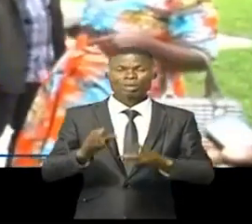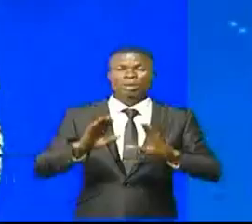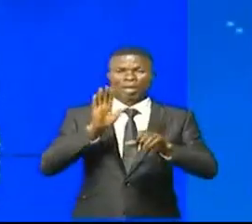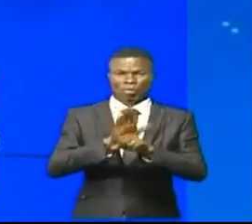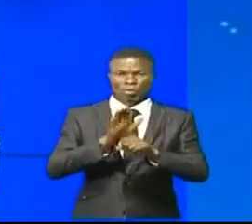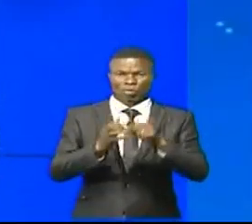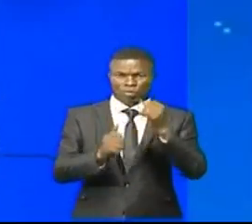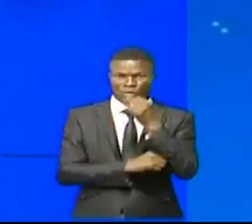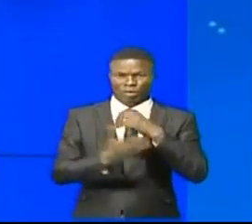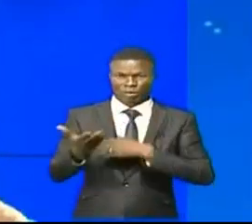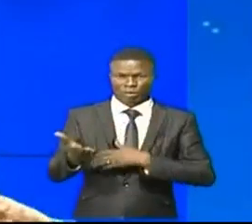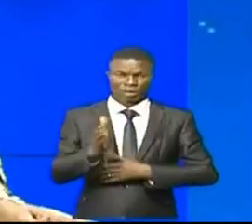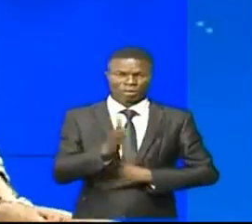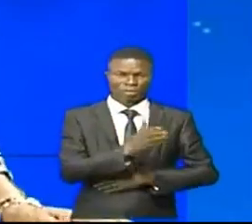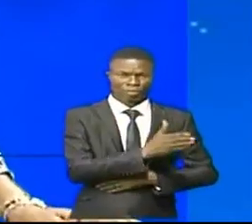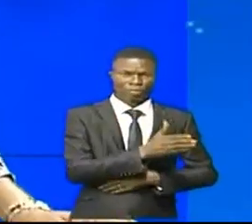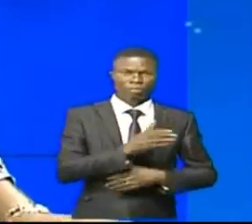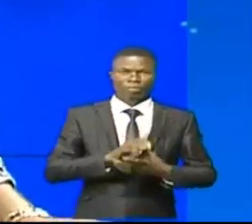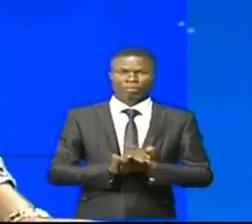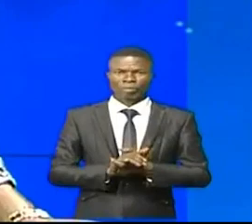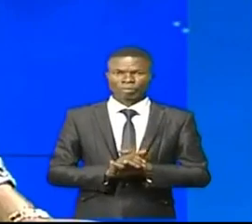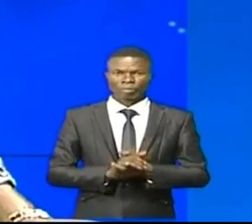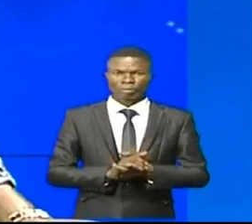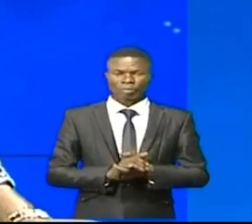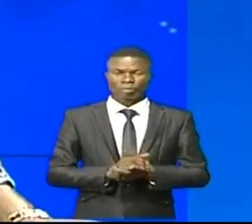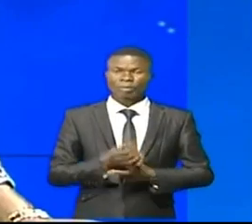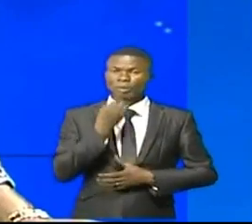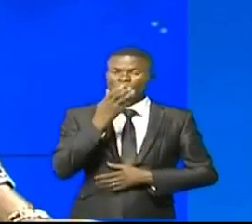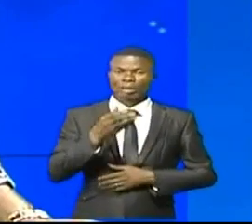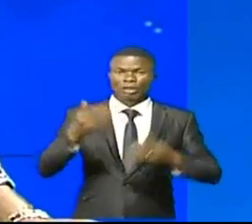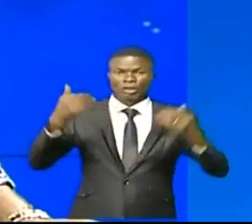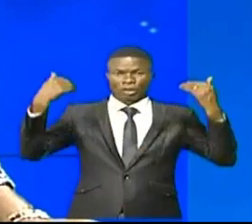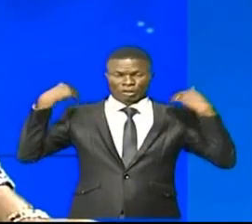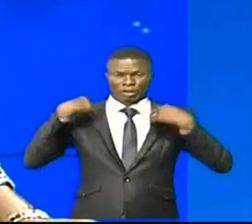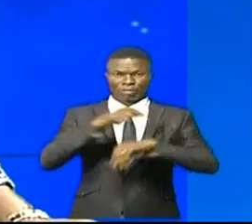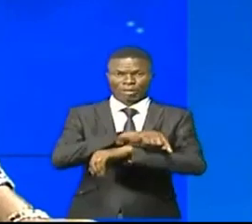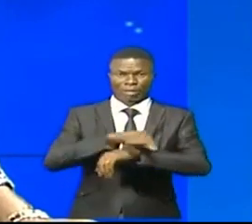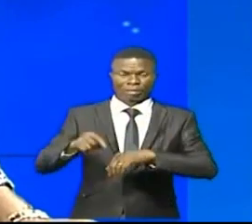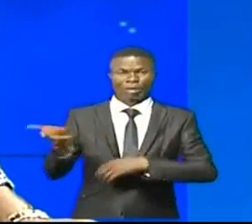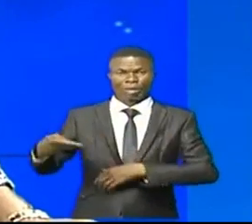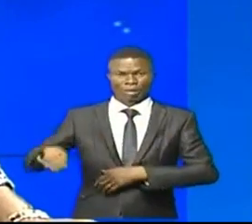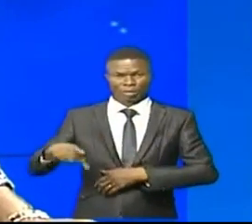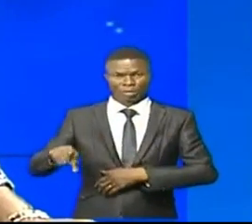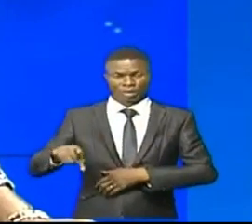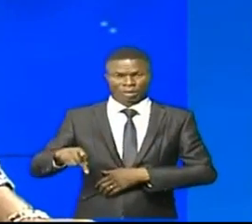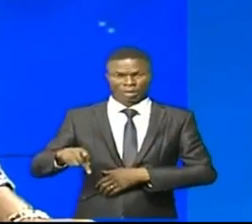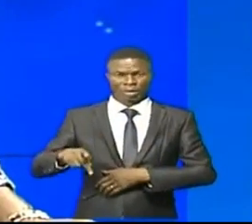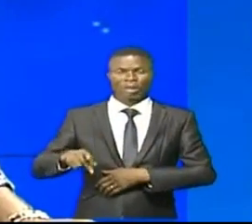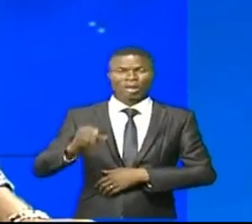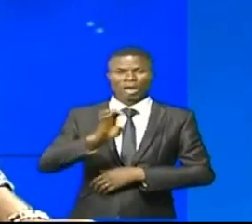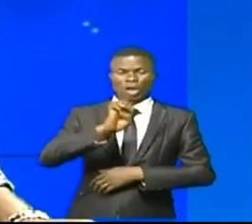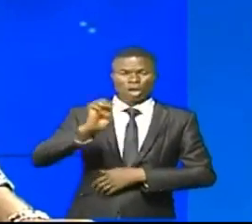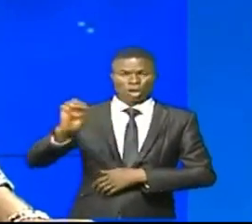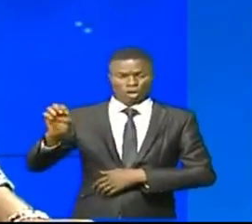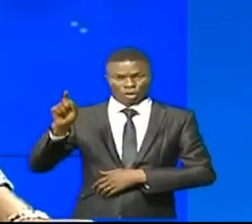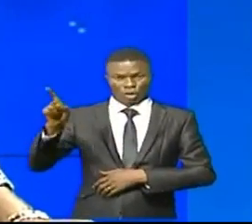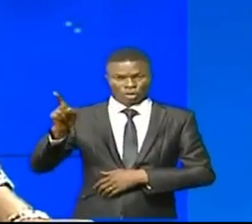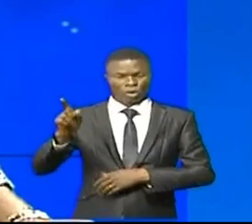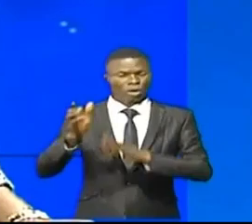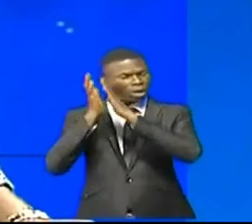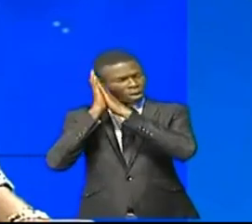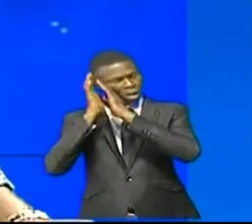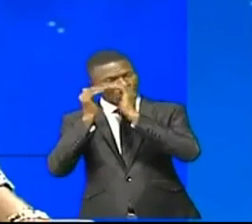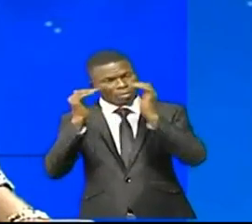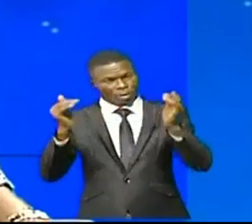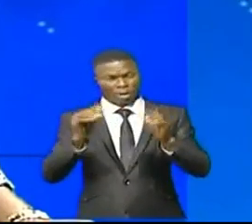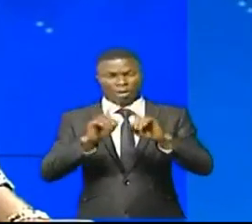interlocuteurs. Si certains animateurs des institutions de province sous état de siège dorment sur leur laurier,